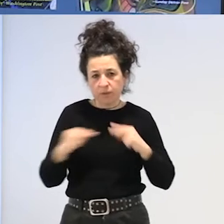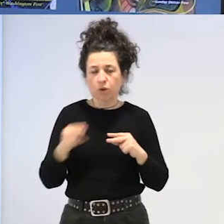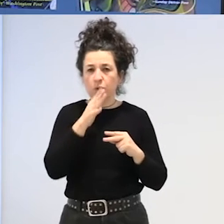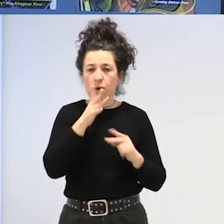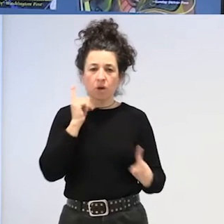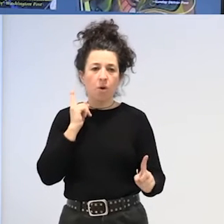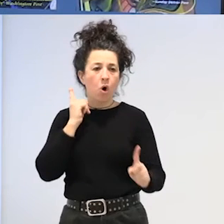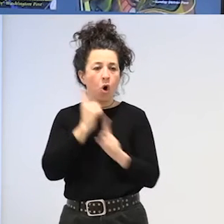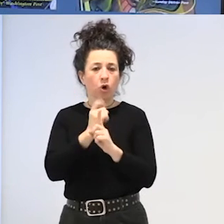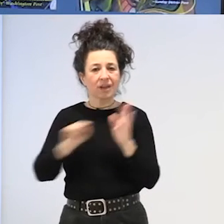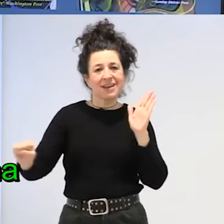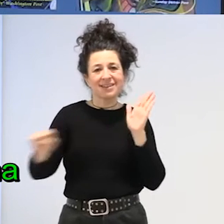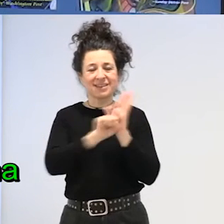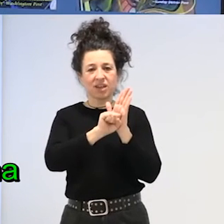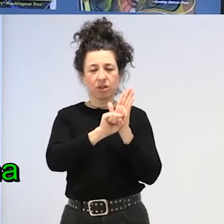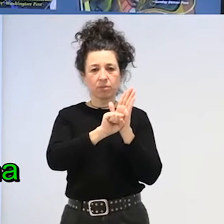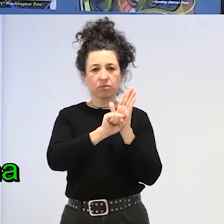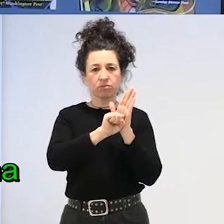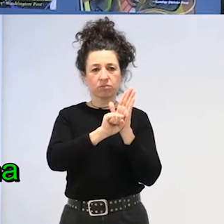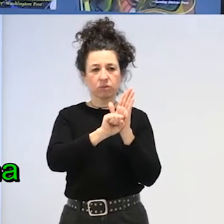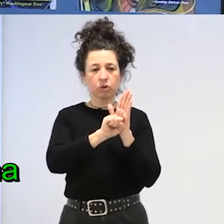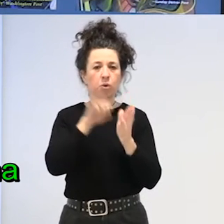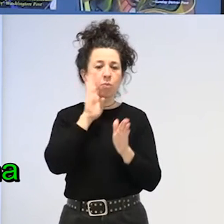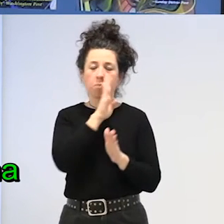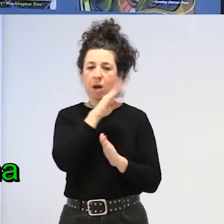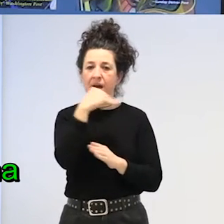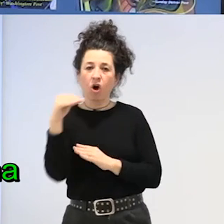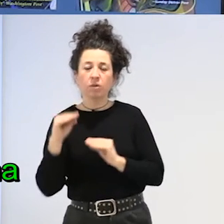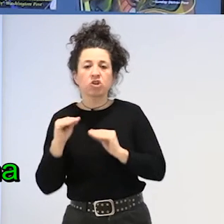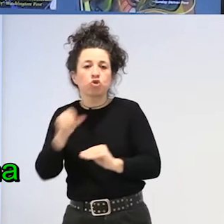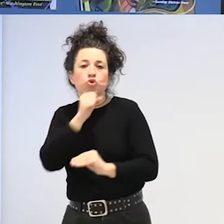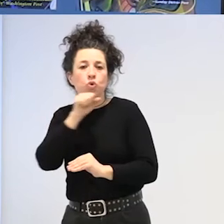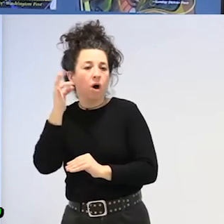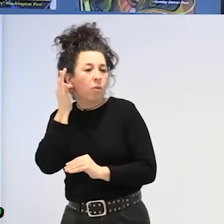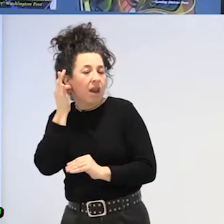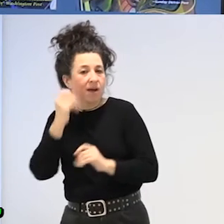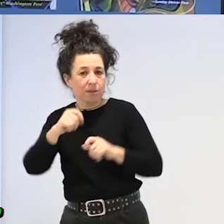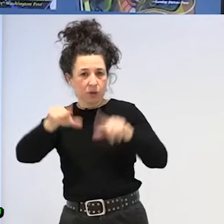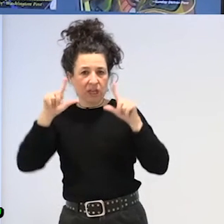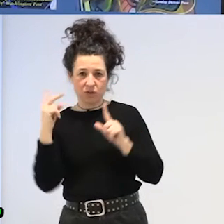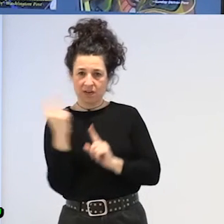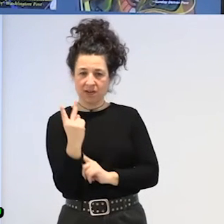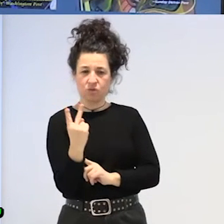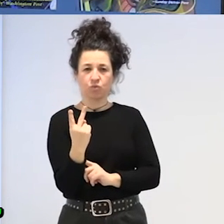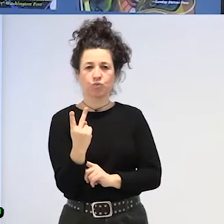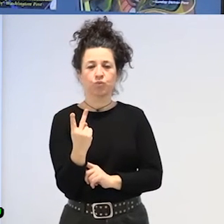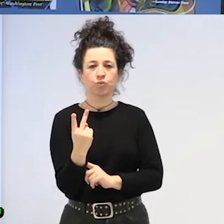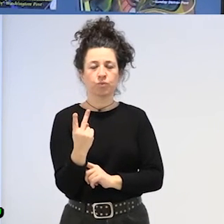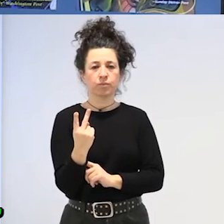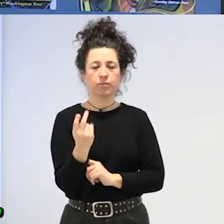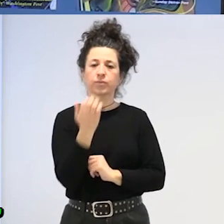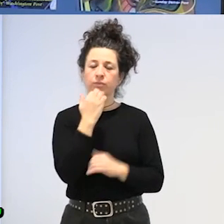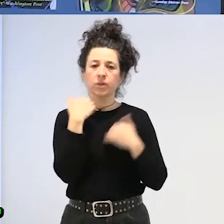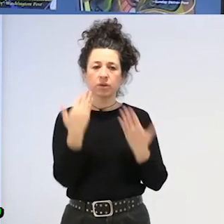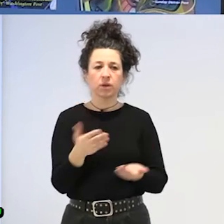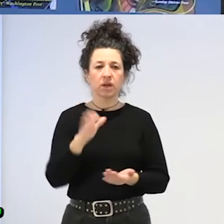estereotipoen kontra, amagazte bat eta bere amona dira protagonistak. Eta adibidez,